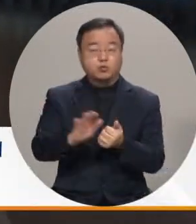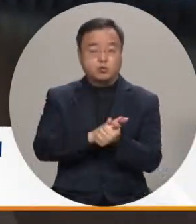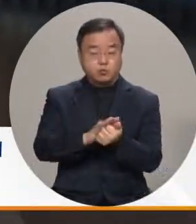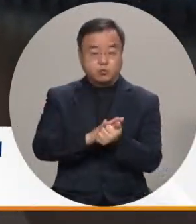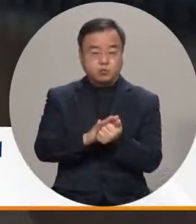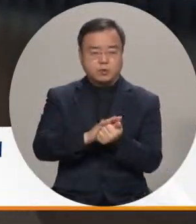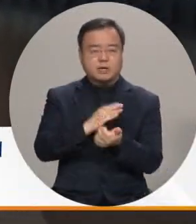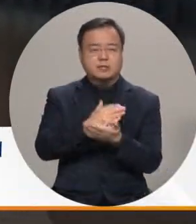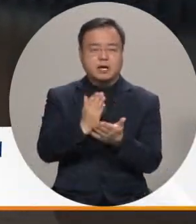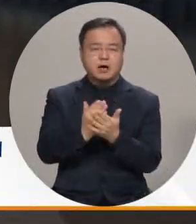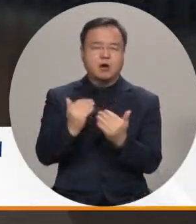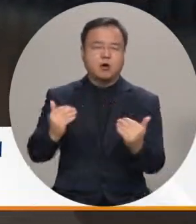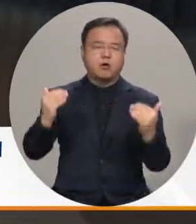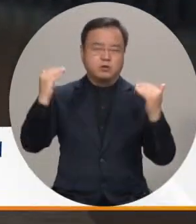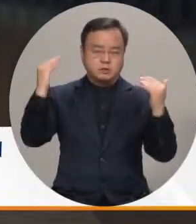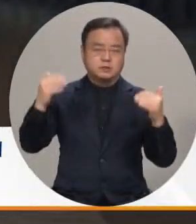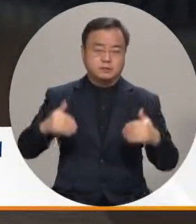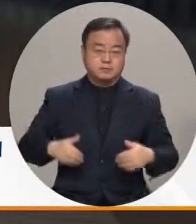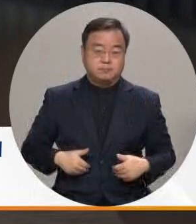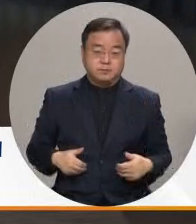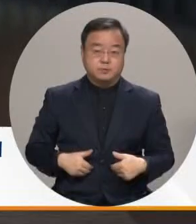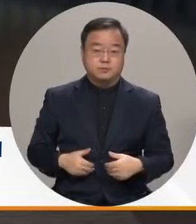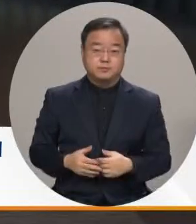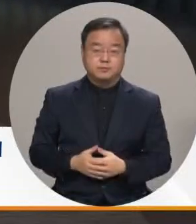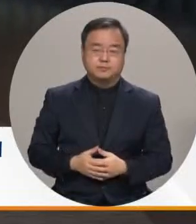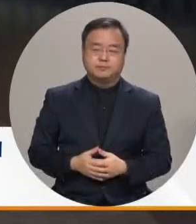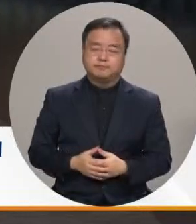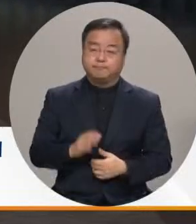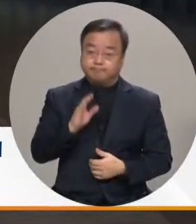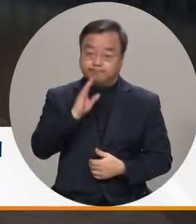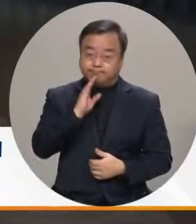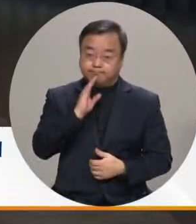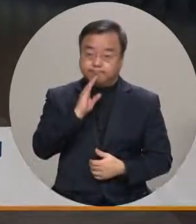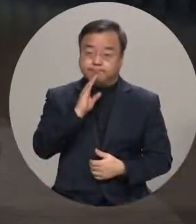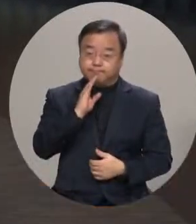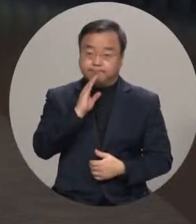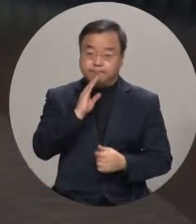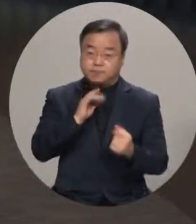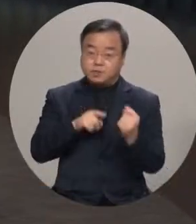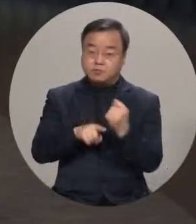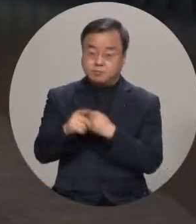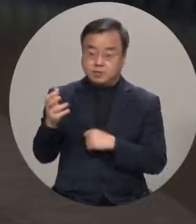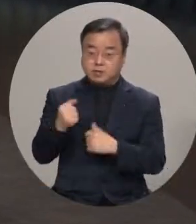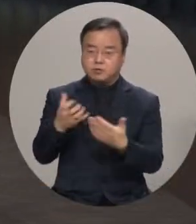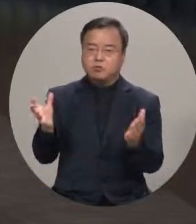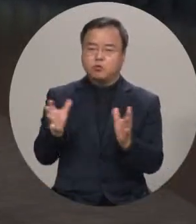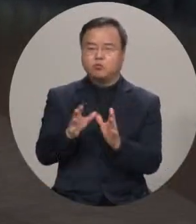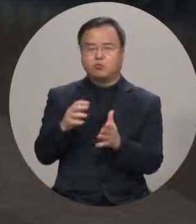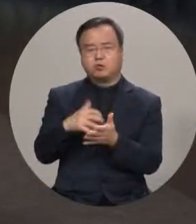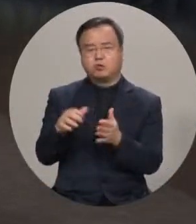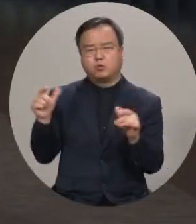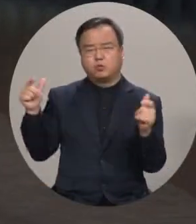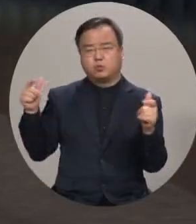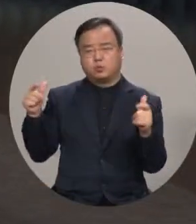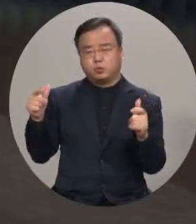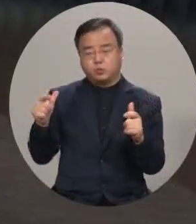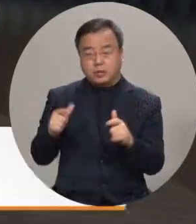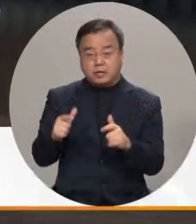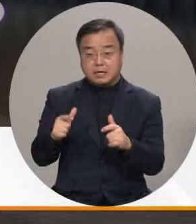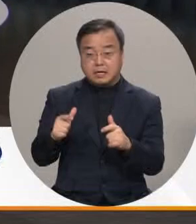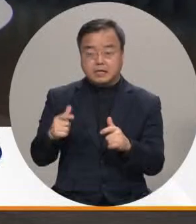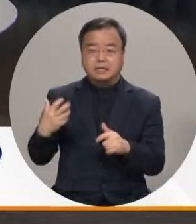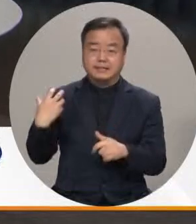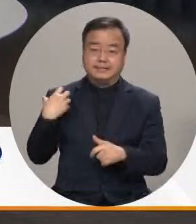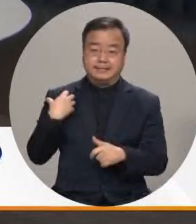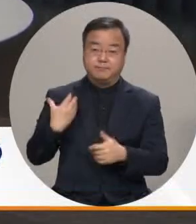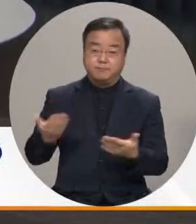어른들이 있어야 가능합니다 예 그런데 이렇게 의미 있는 공동체가 갈수록 줄어들고 있고 또 일할 사람도 찾기